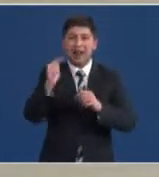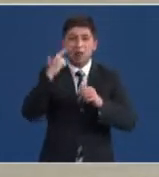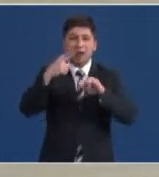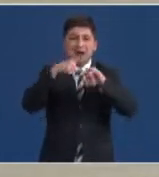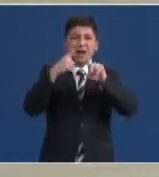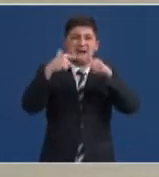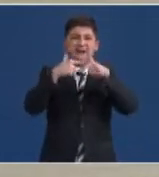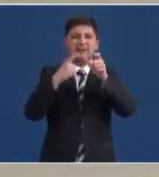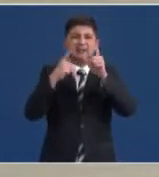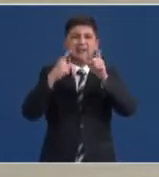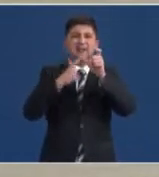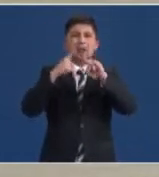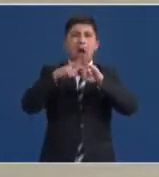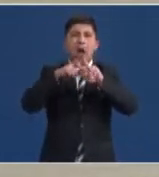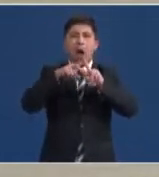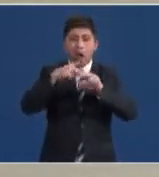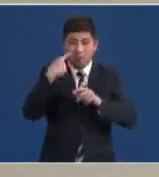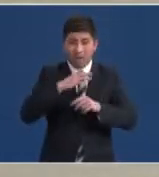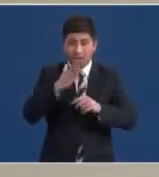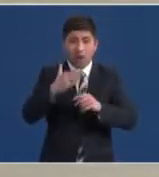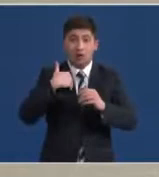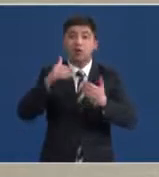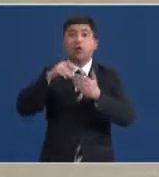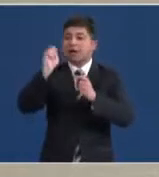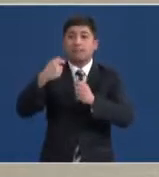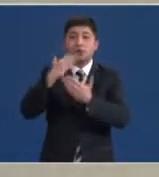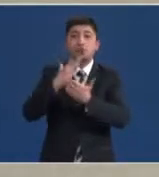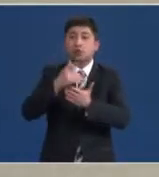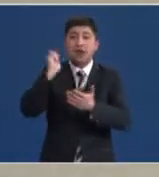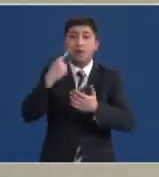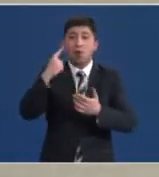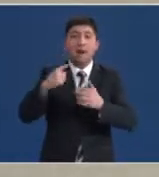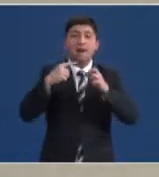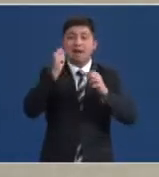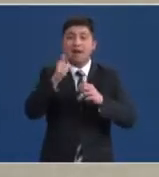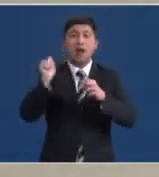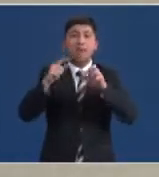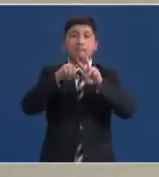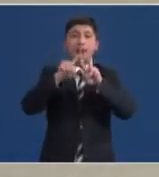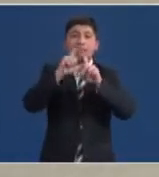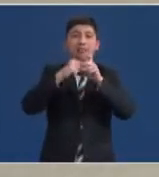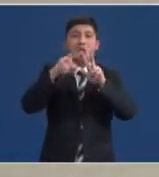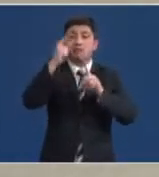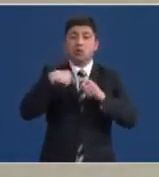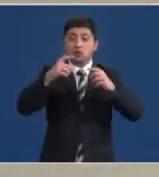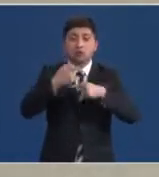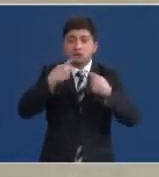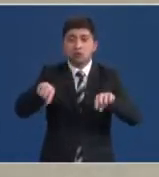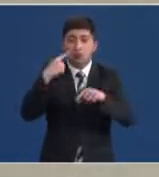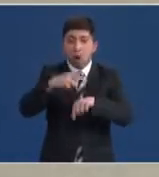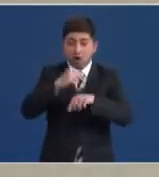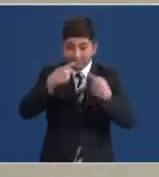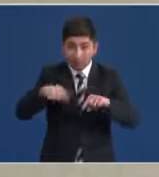kurulları ile uygulamaların yürütülmesinden sorumlu il pandemi kurulları ihtiyaca göre